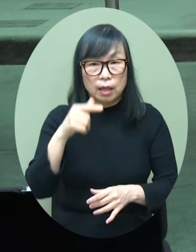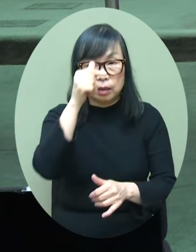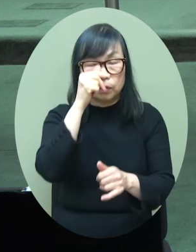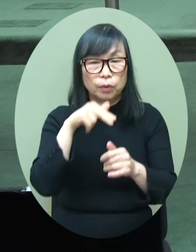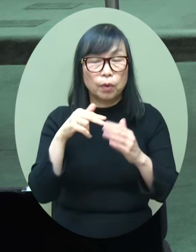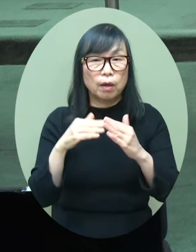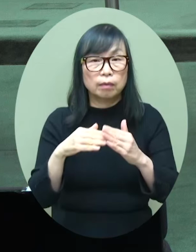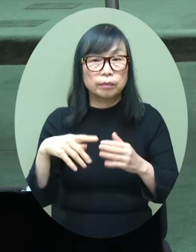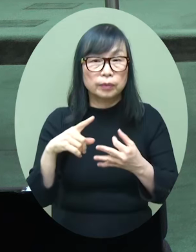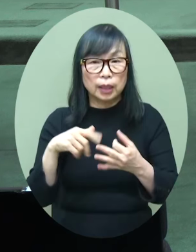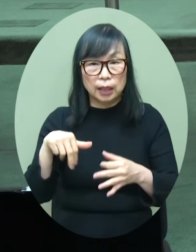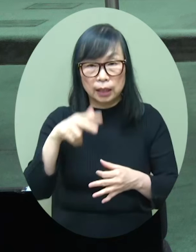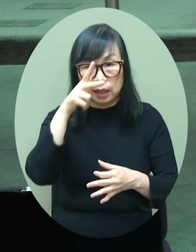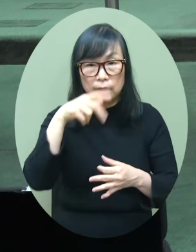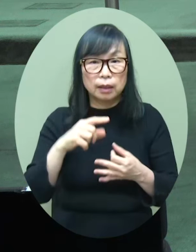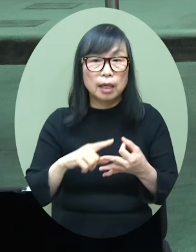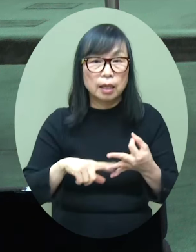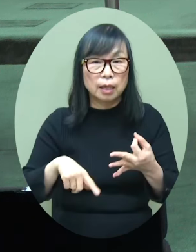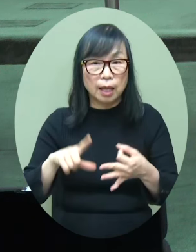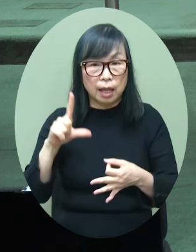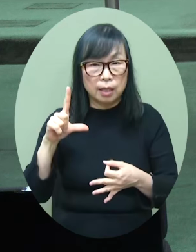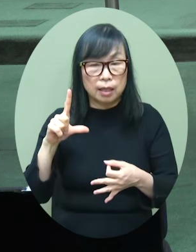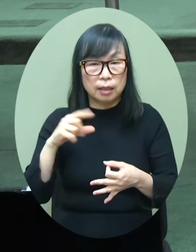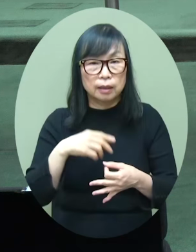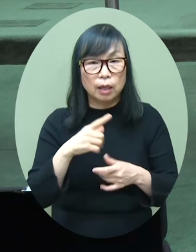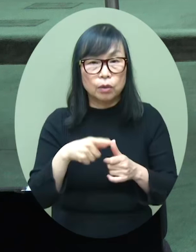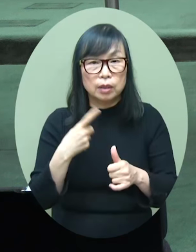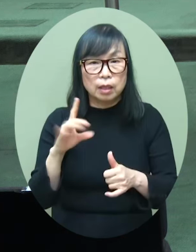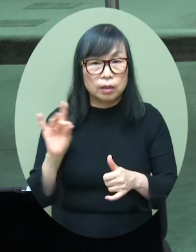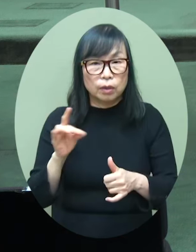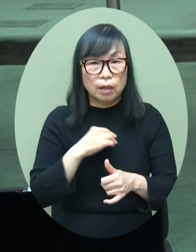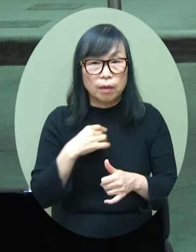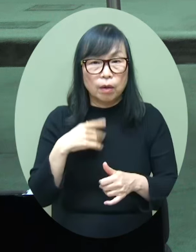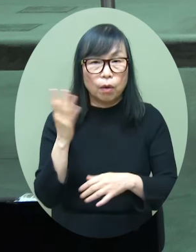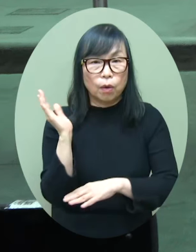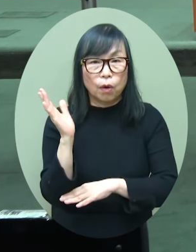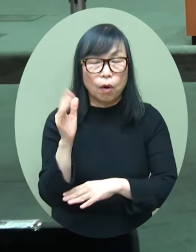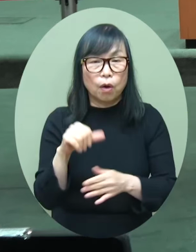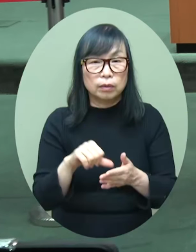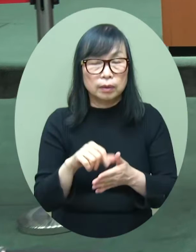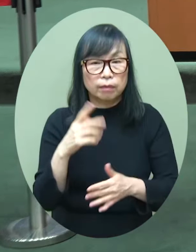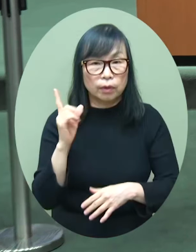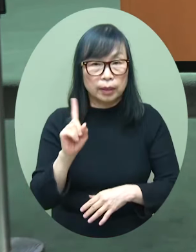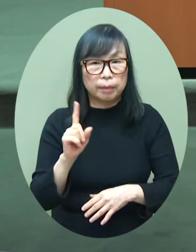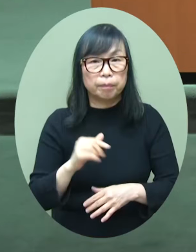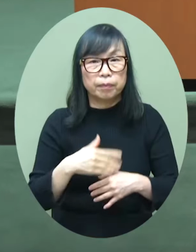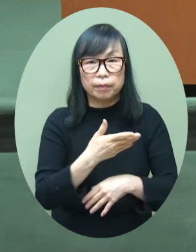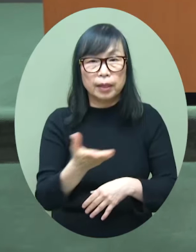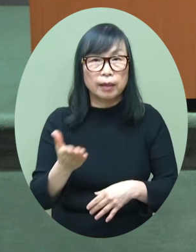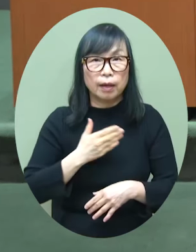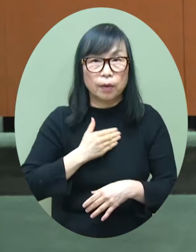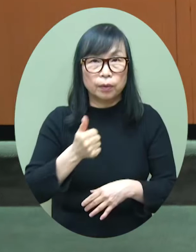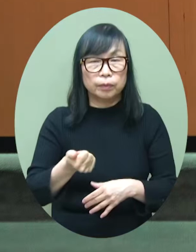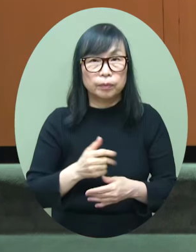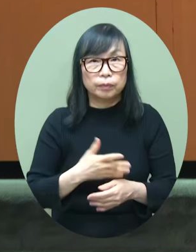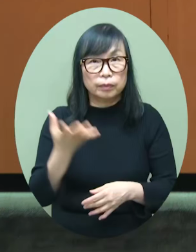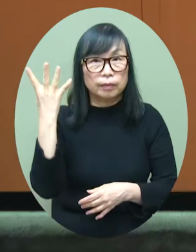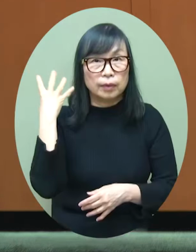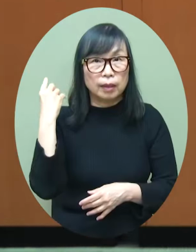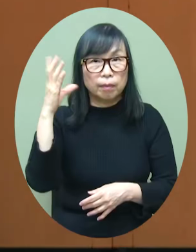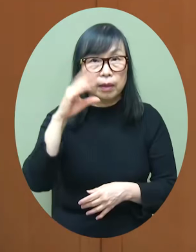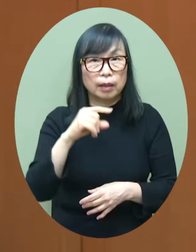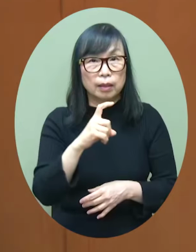医管局总行政经理李立业医生。首先就系张医生帮我哋汇报一下啲个案嘅情况。 系，大家好，我哋琴晚